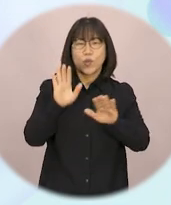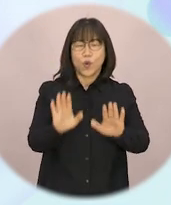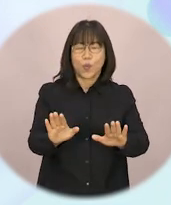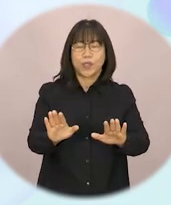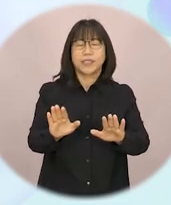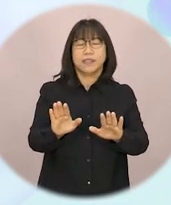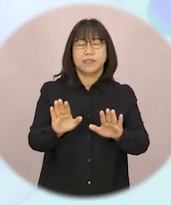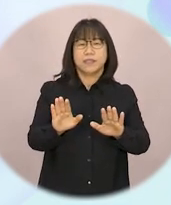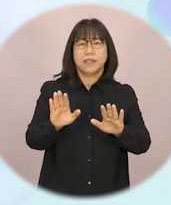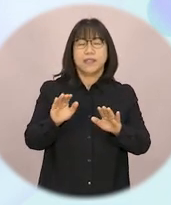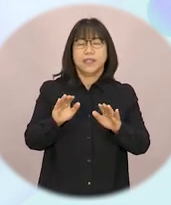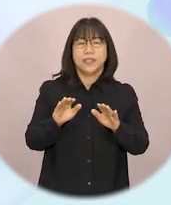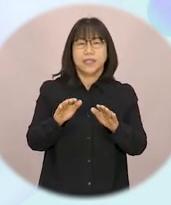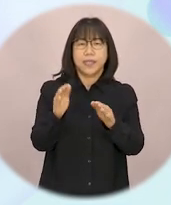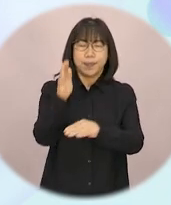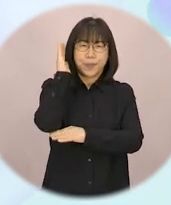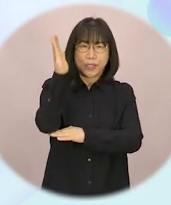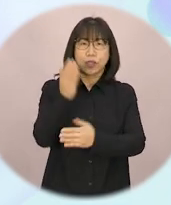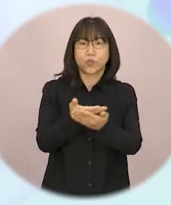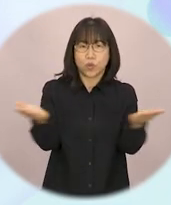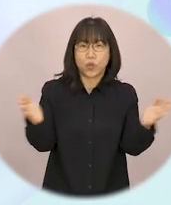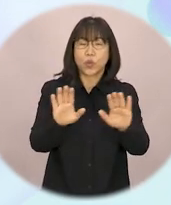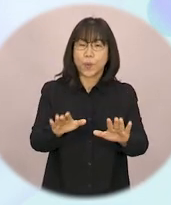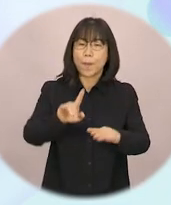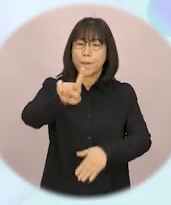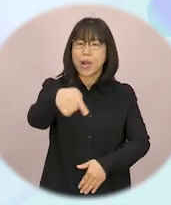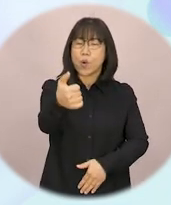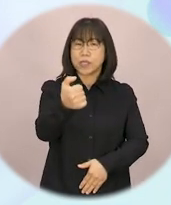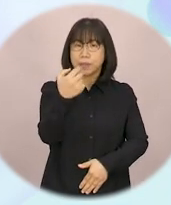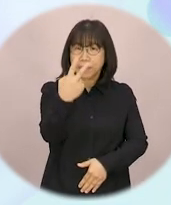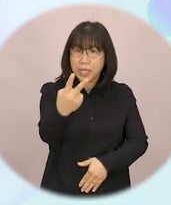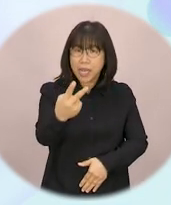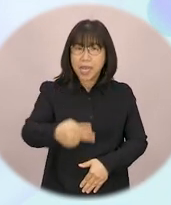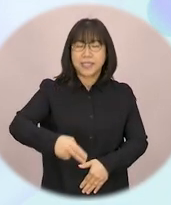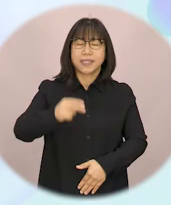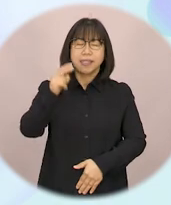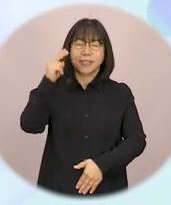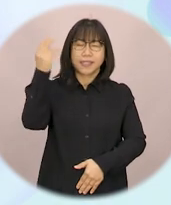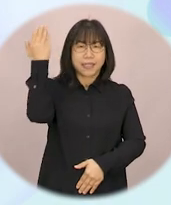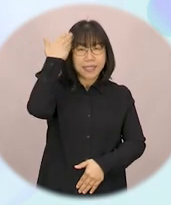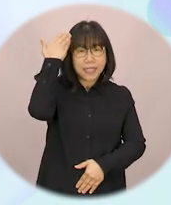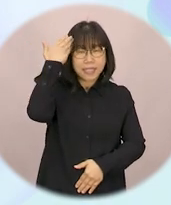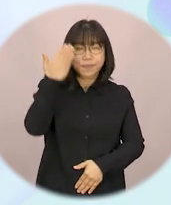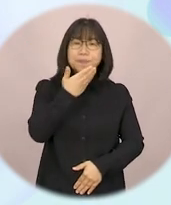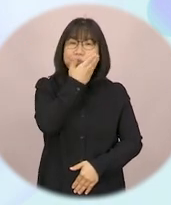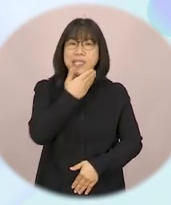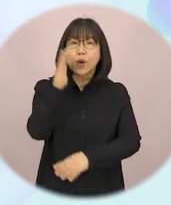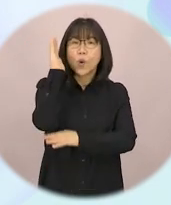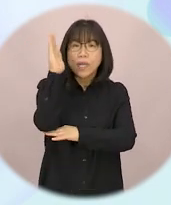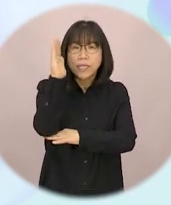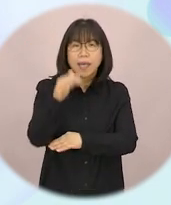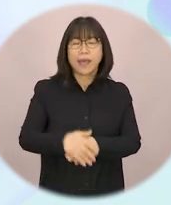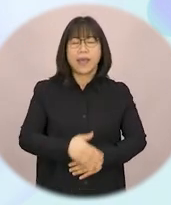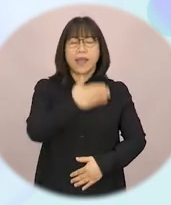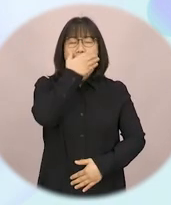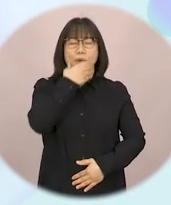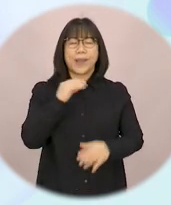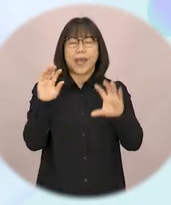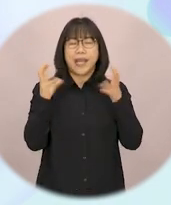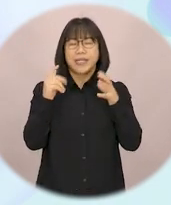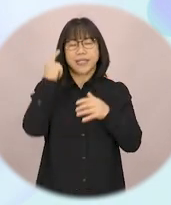15일 강서구청 유튜브를 통해 방송됩니다 2번째 150의 강서 지식 비타민 강좌에는